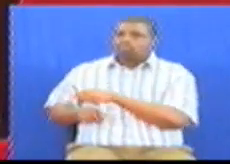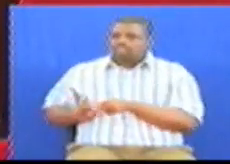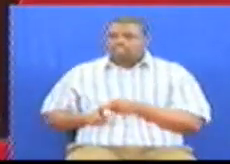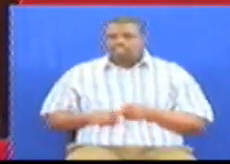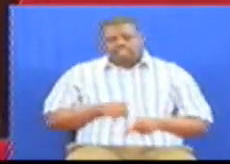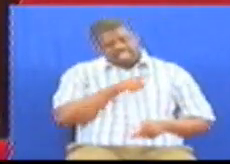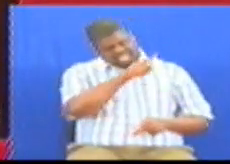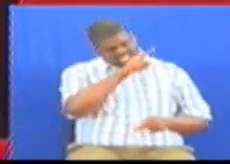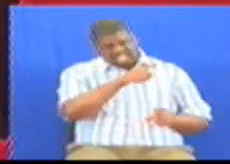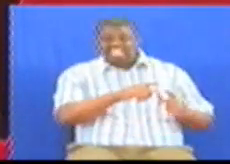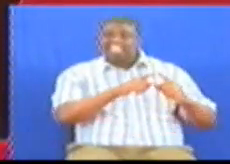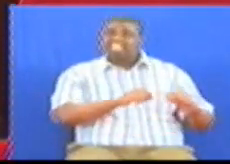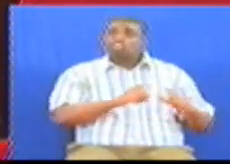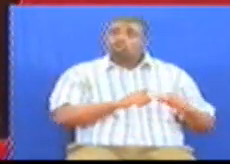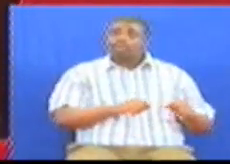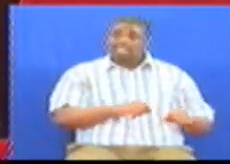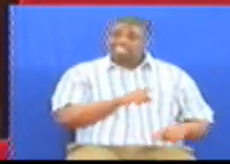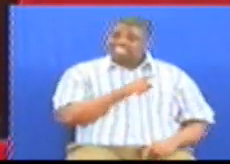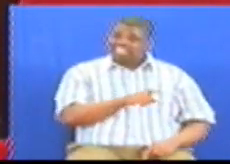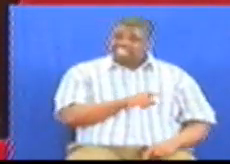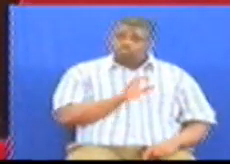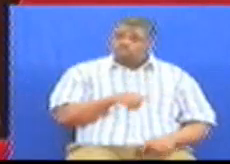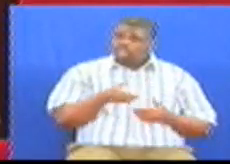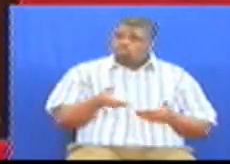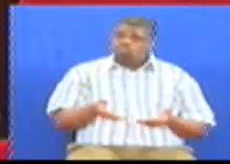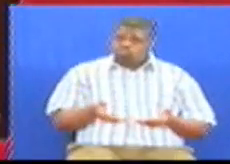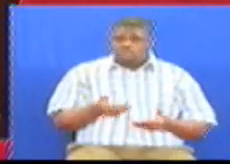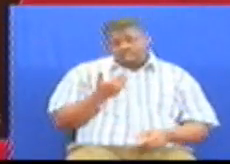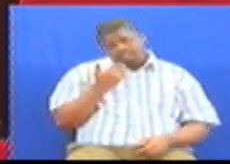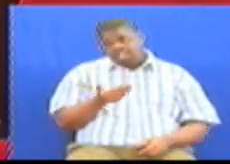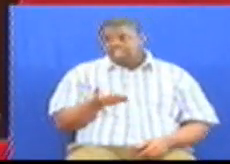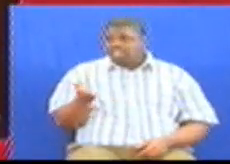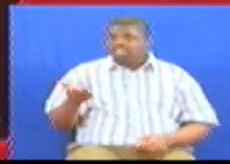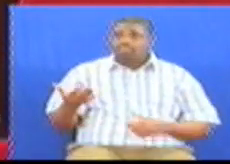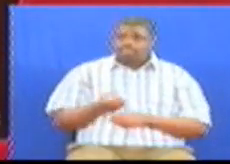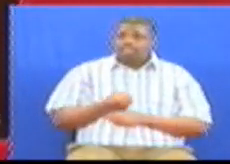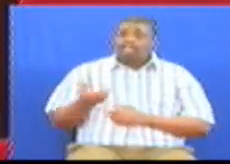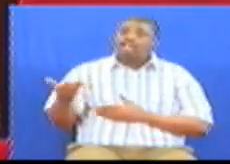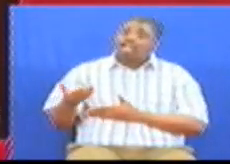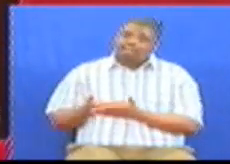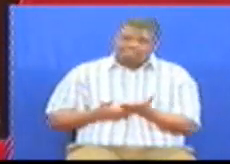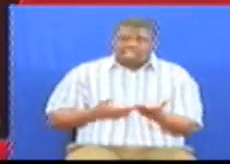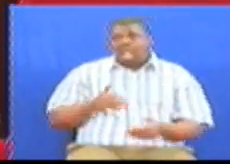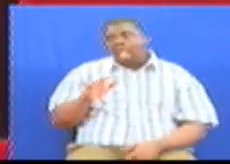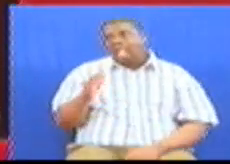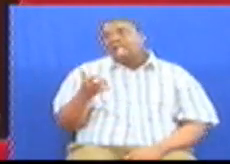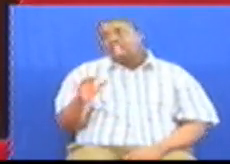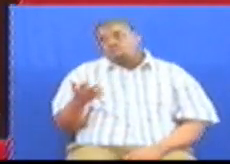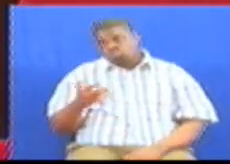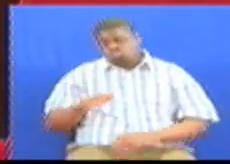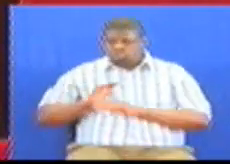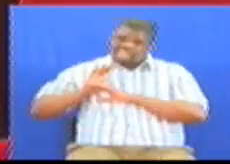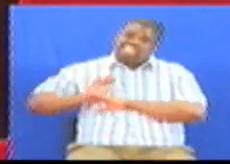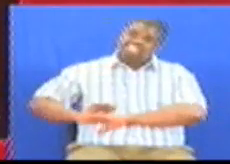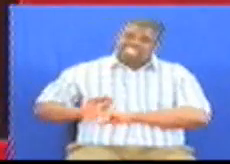Ujiji ambayo ilikula hati chafu kwa miaka 4, hata mwaka huu imejikongoja ipata hati safi, hati ambayo inaridhisha.